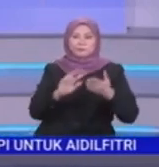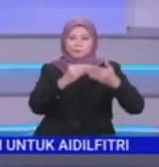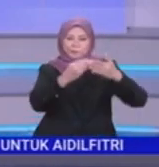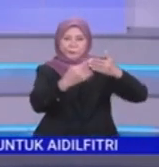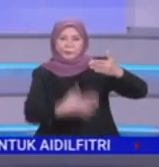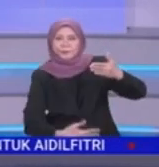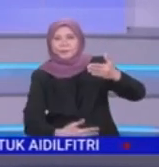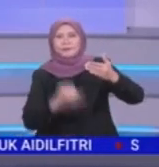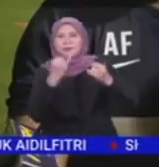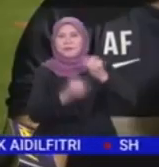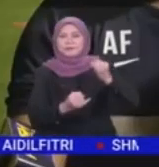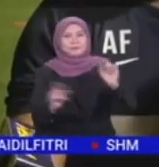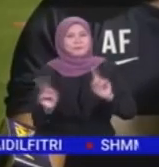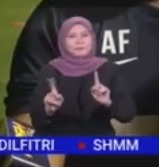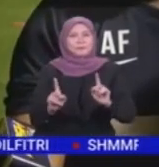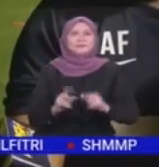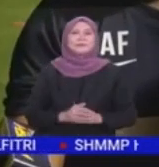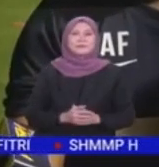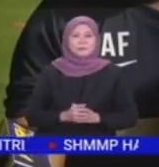tercicir.